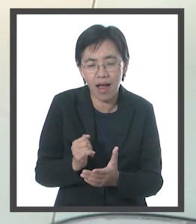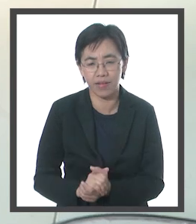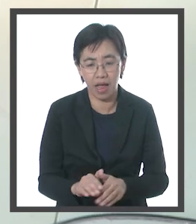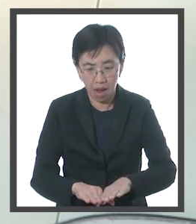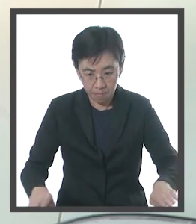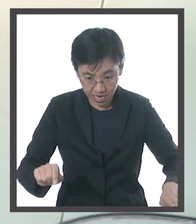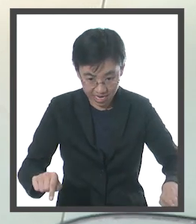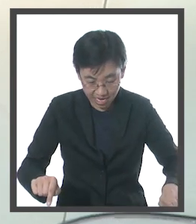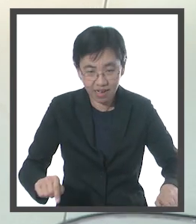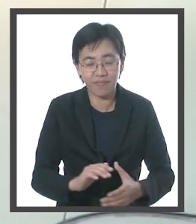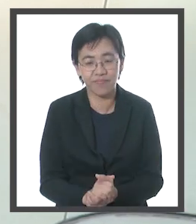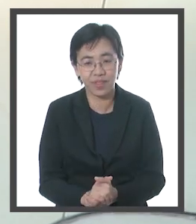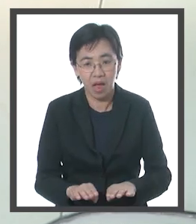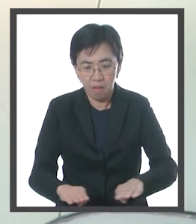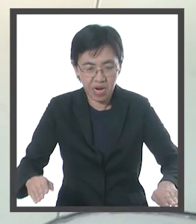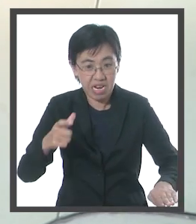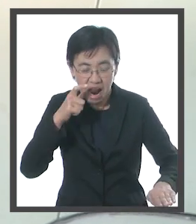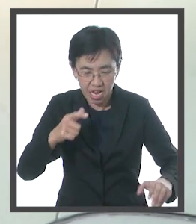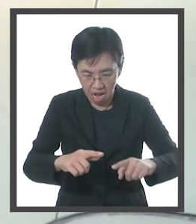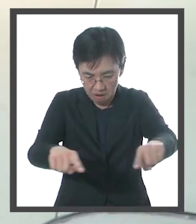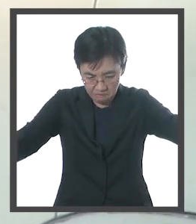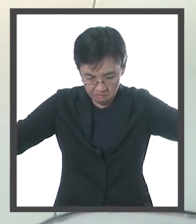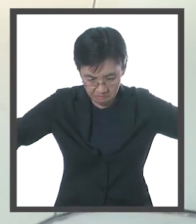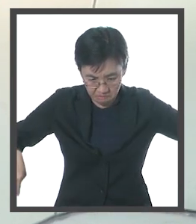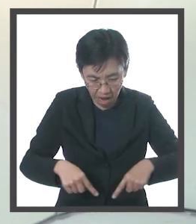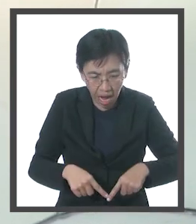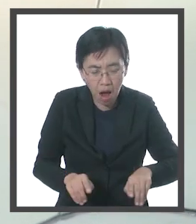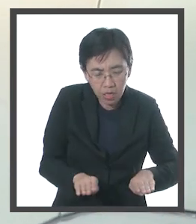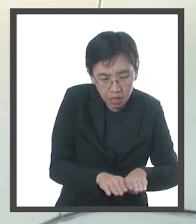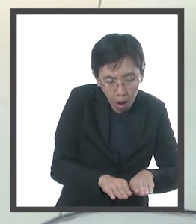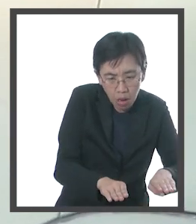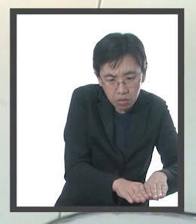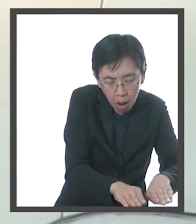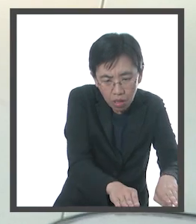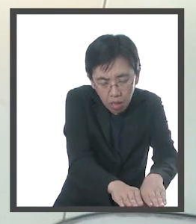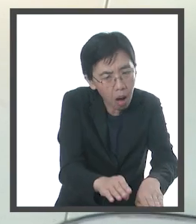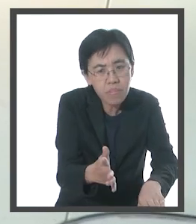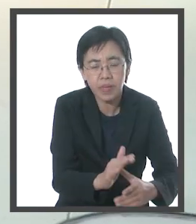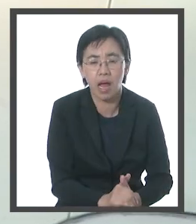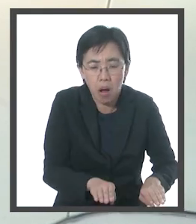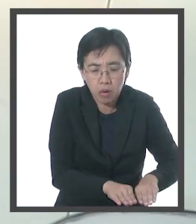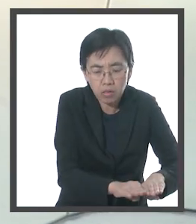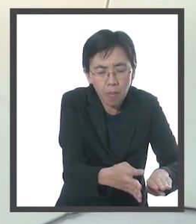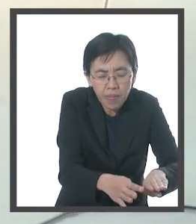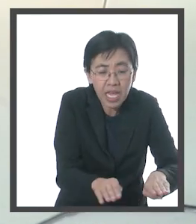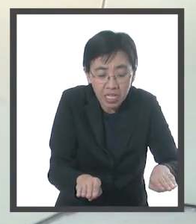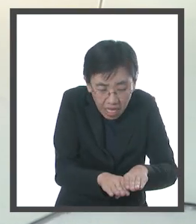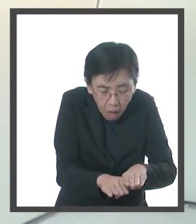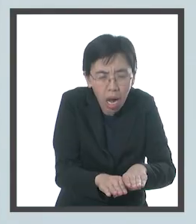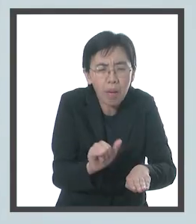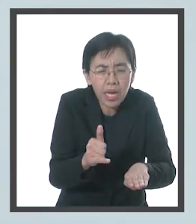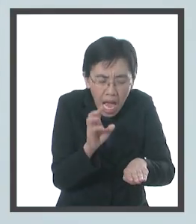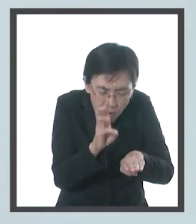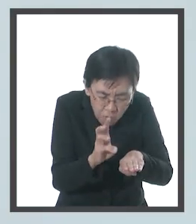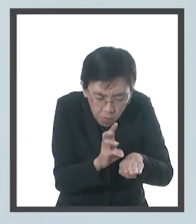ป็นพื้นที่มีขนาดใหญ่เป็นผืนเดียวการต่อแล้วก็เลยจะไม่ค่อยมีรอยต่อไม่สามารถที่จะเก็บสะสมพวกฝุ่นทำให้